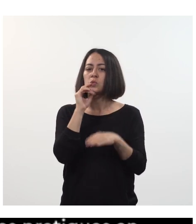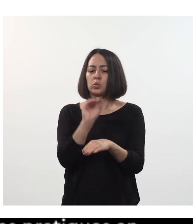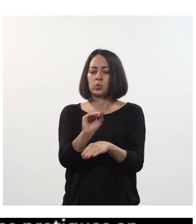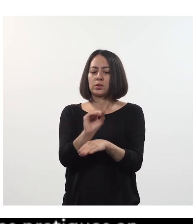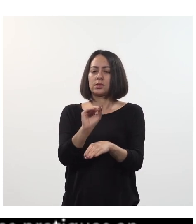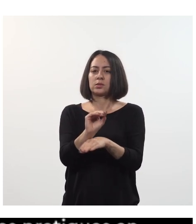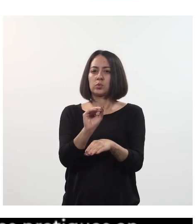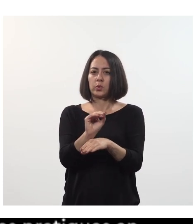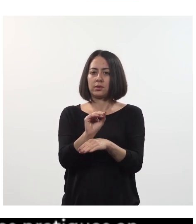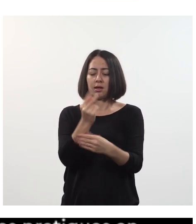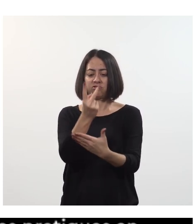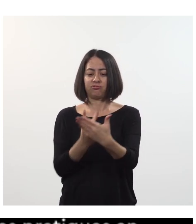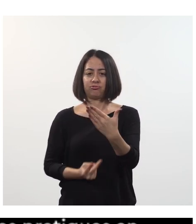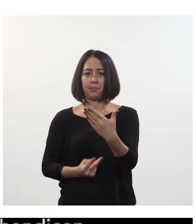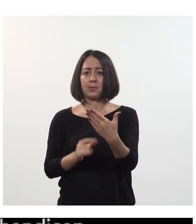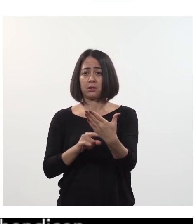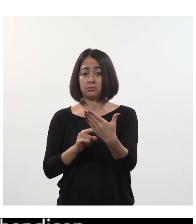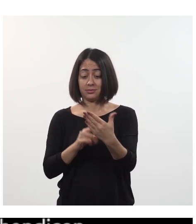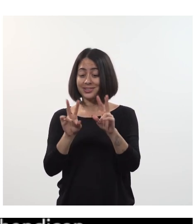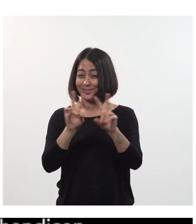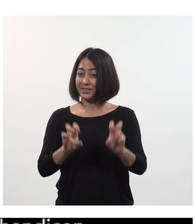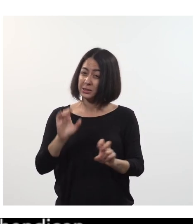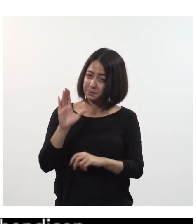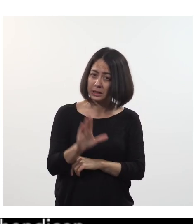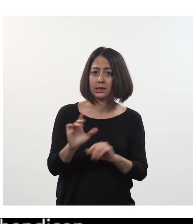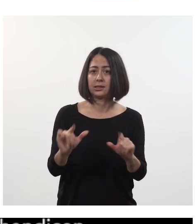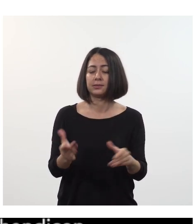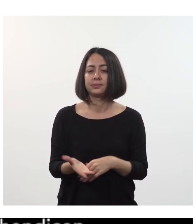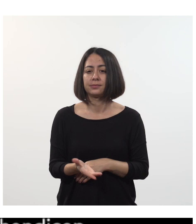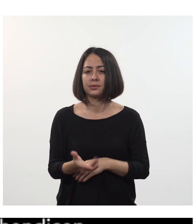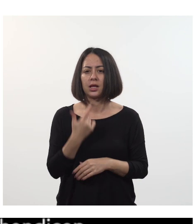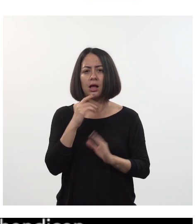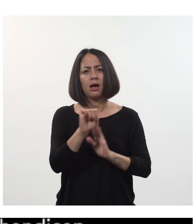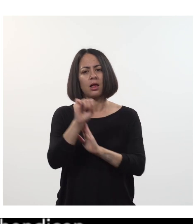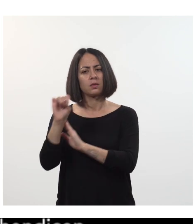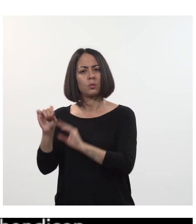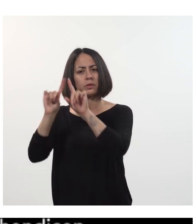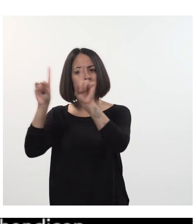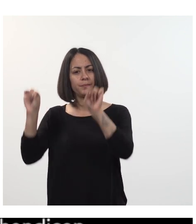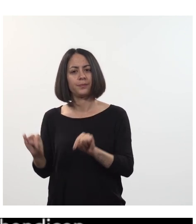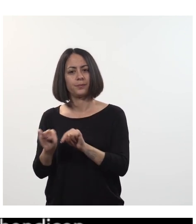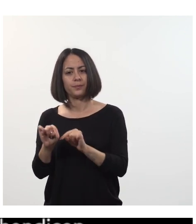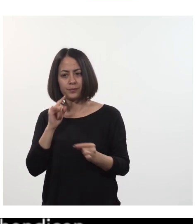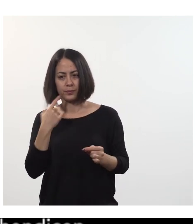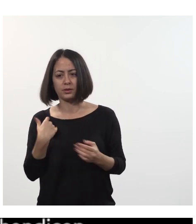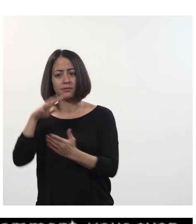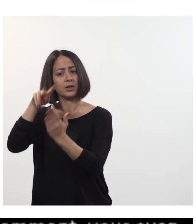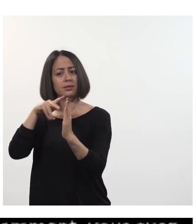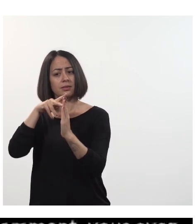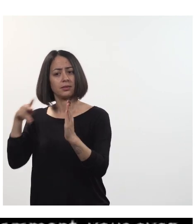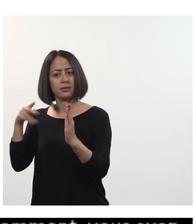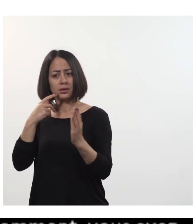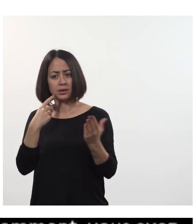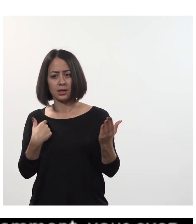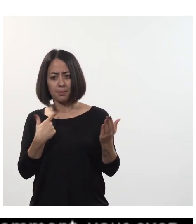en annexe la fiche de repérage que vous avez sur la droite, qui va vous permettre de vraiment prendre les